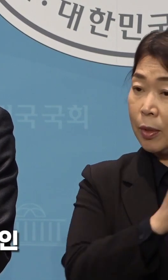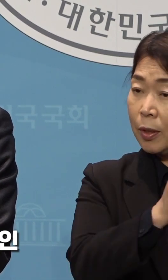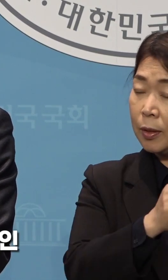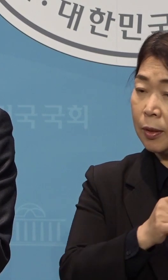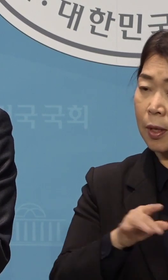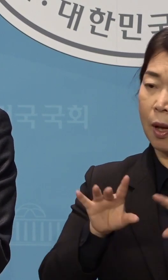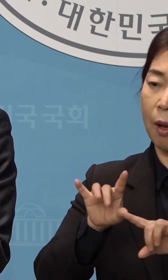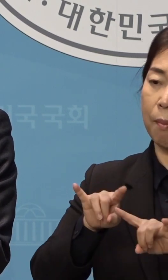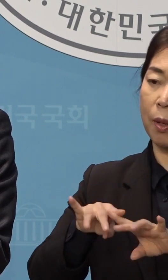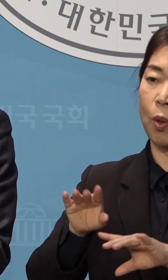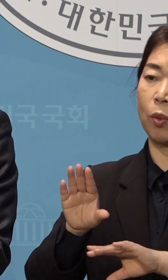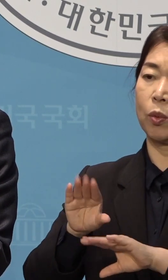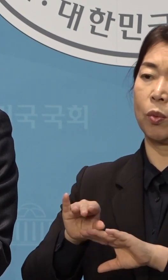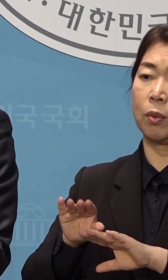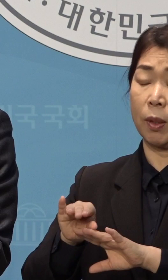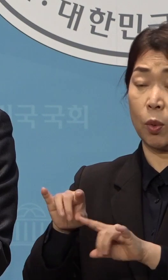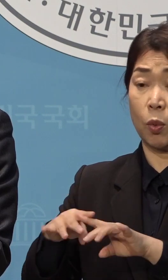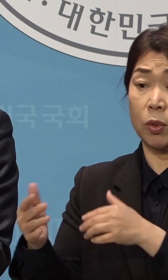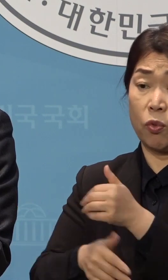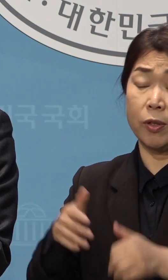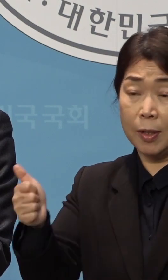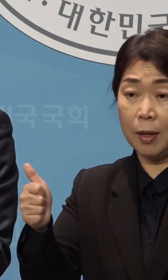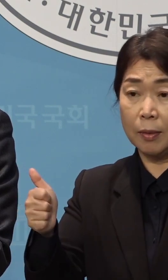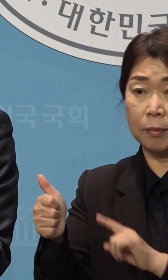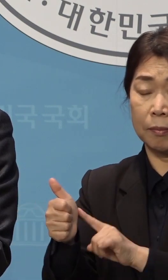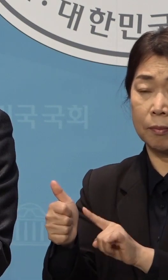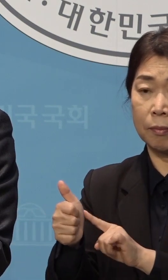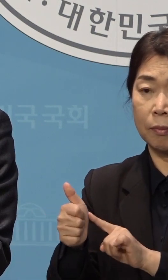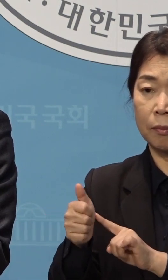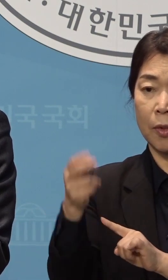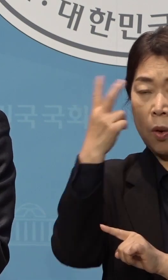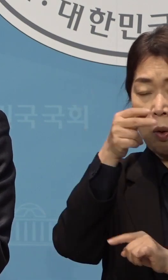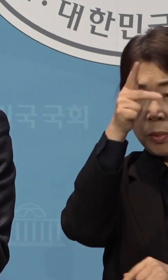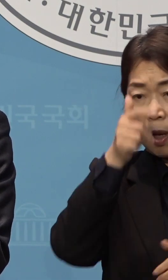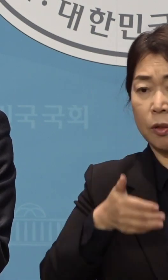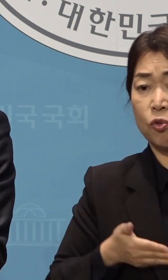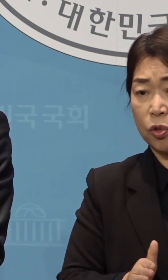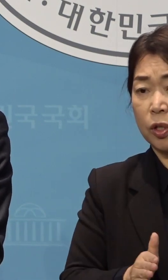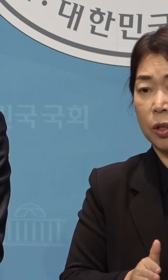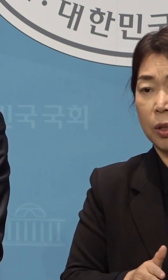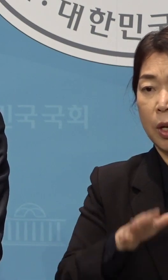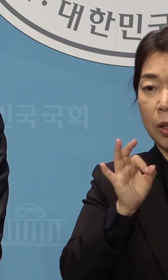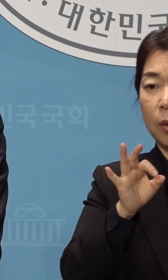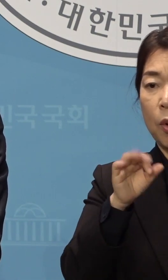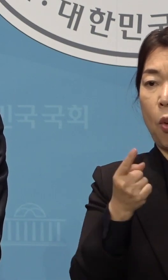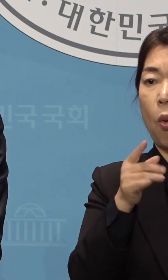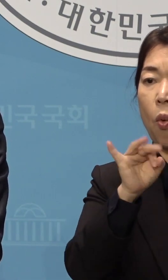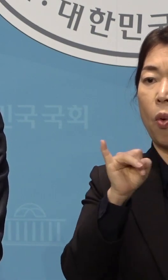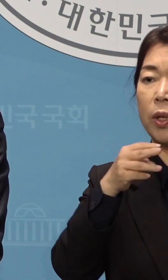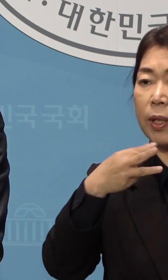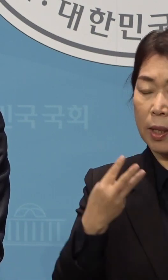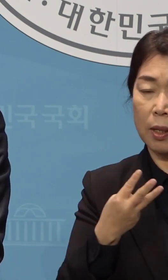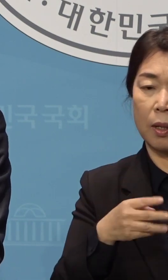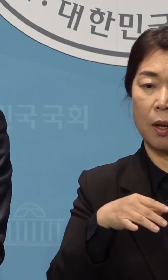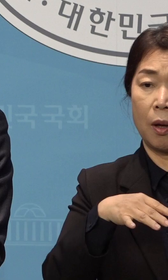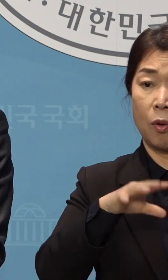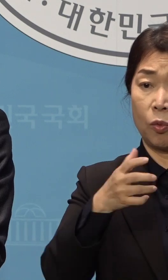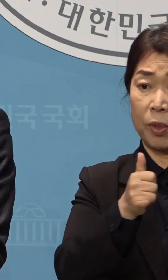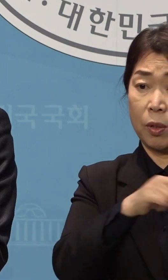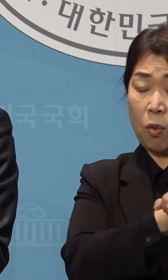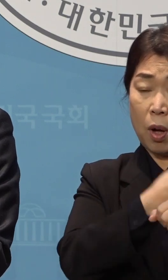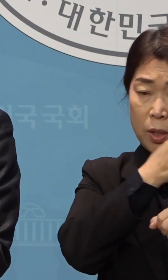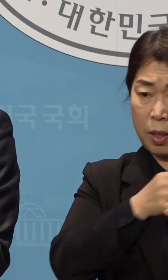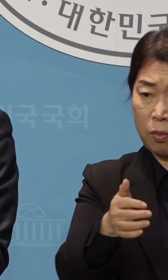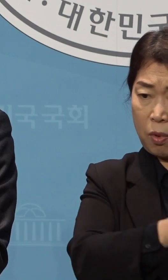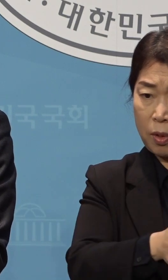방송통신 위원장으로 검찰출신 김일 국민권익 위원장을 지명하며 2차 방송